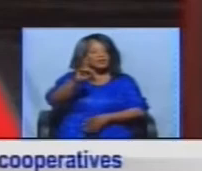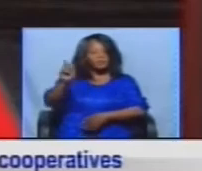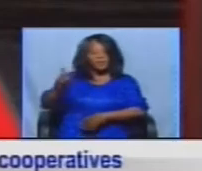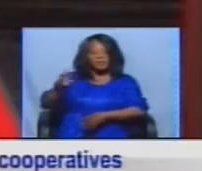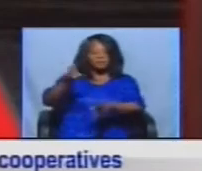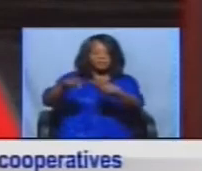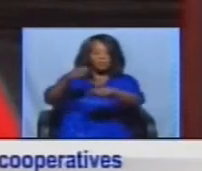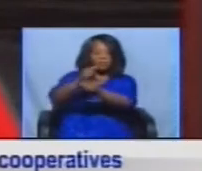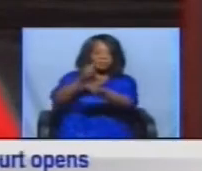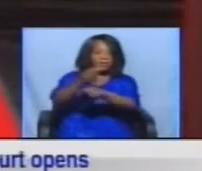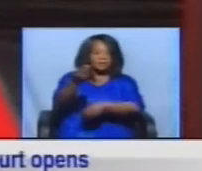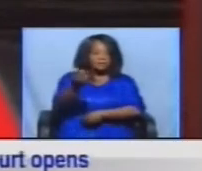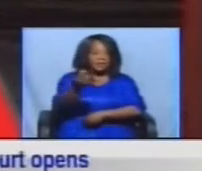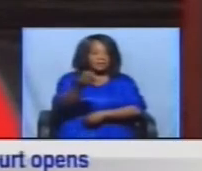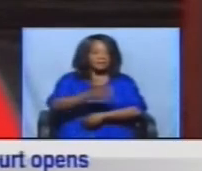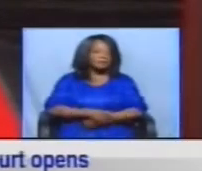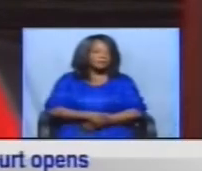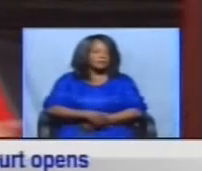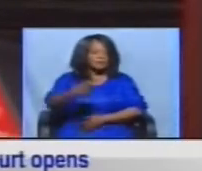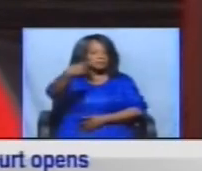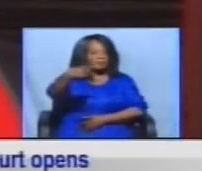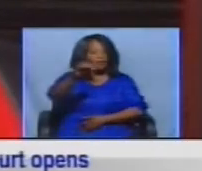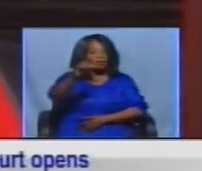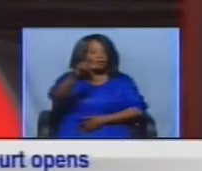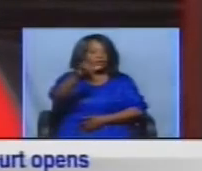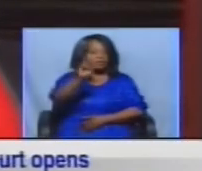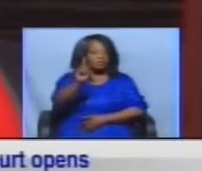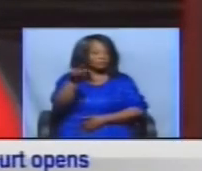amakwebo no bunonshi wakuti